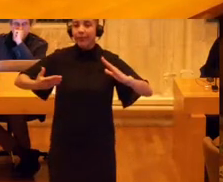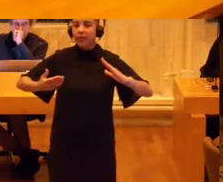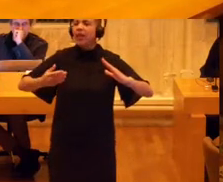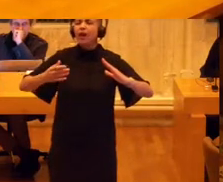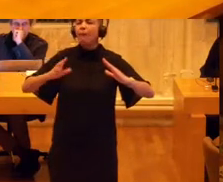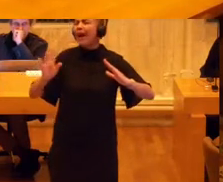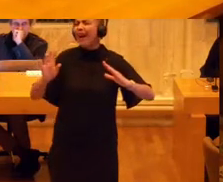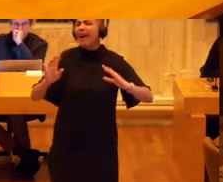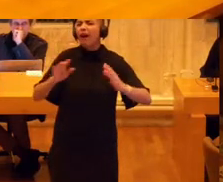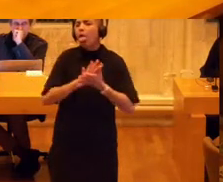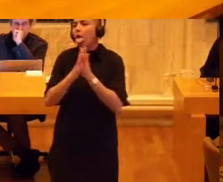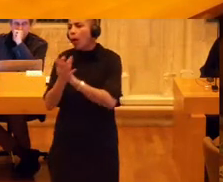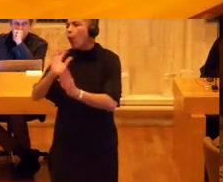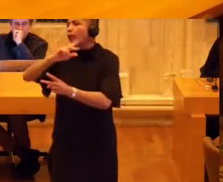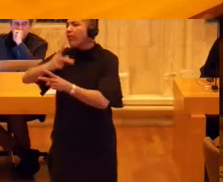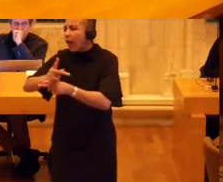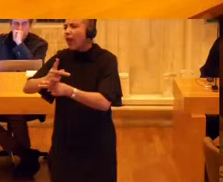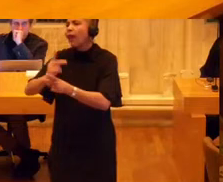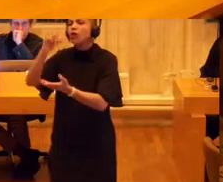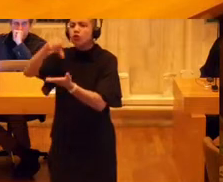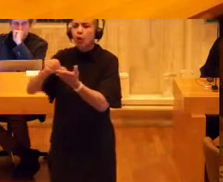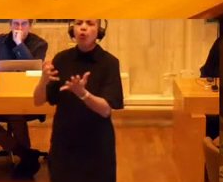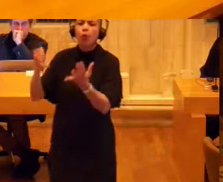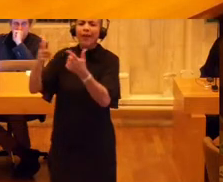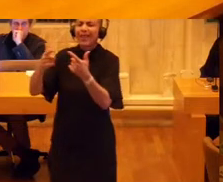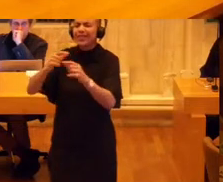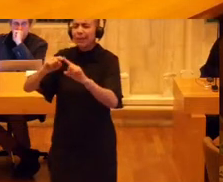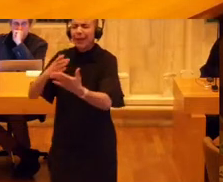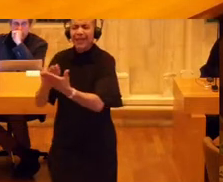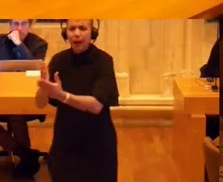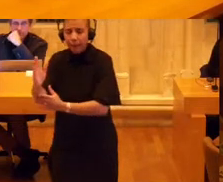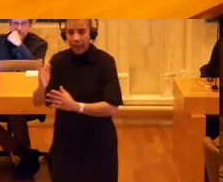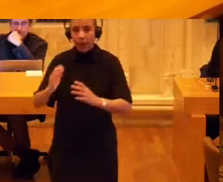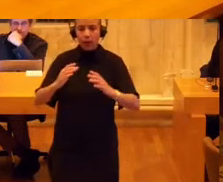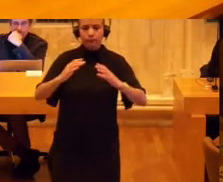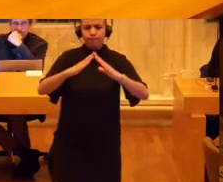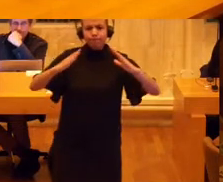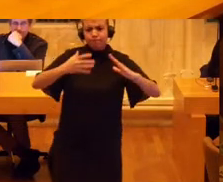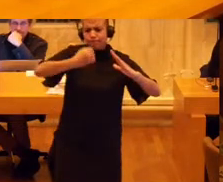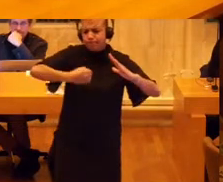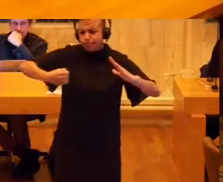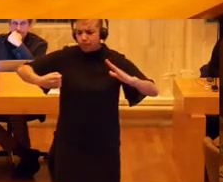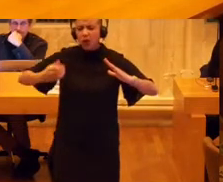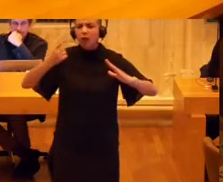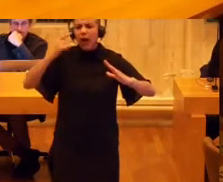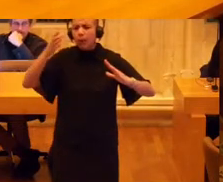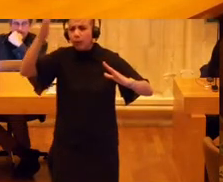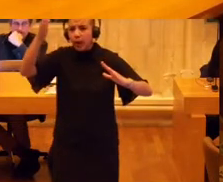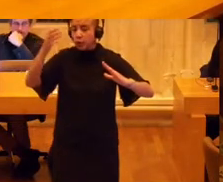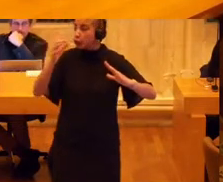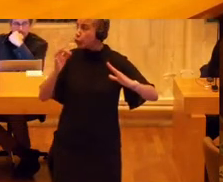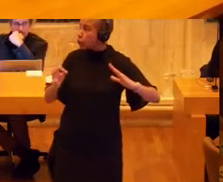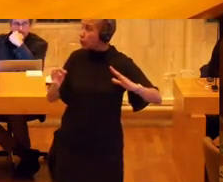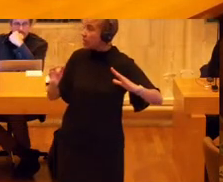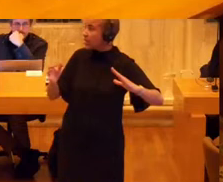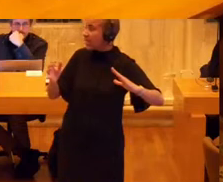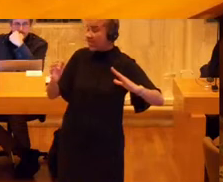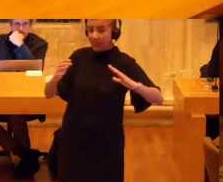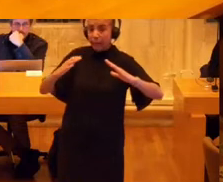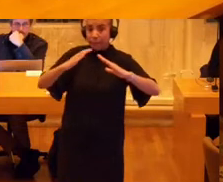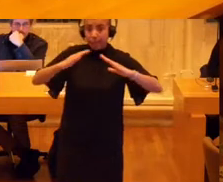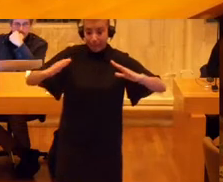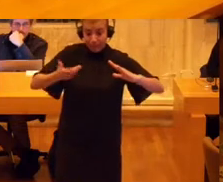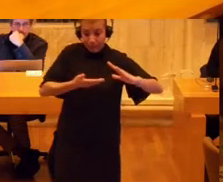des Congrès, ça viendra en son temps, mais surtout sur le fait de prévenir la dégradation du